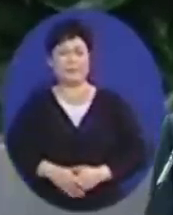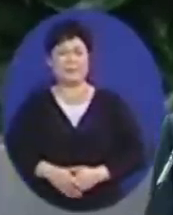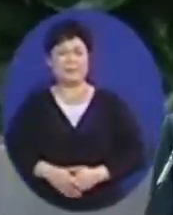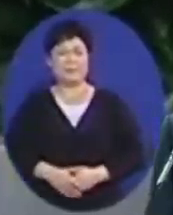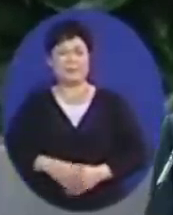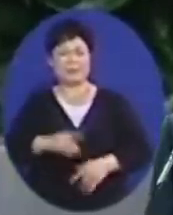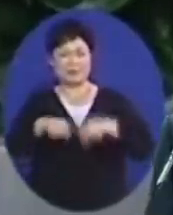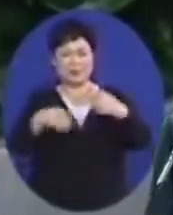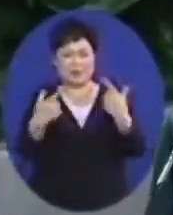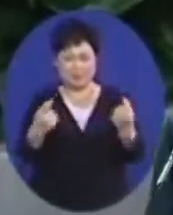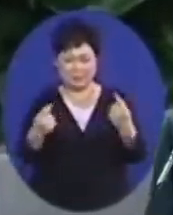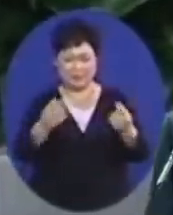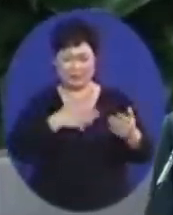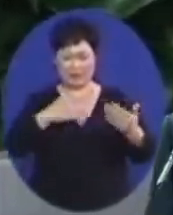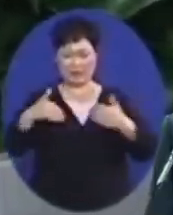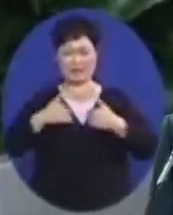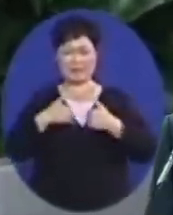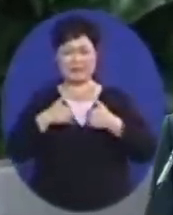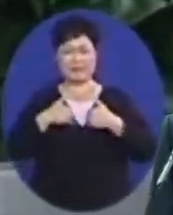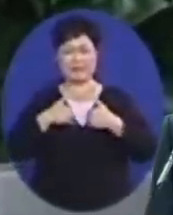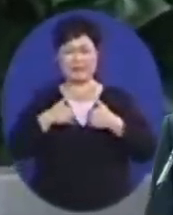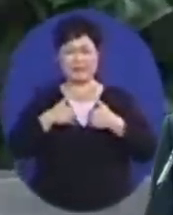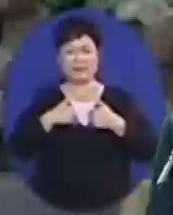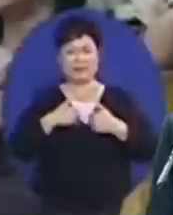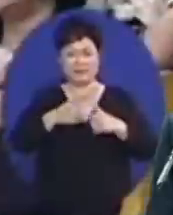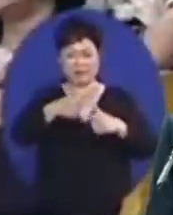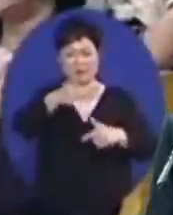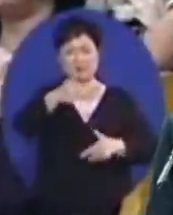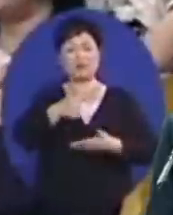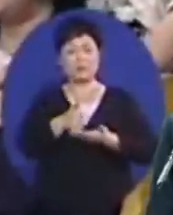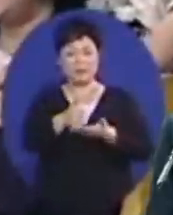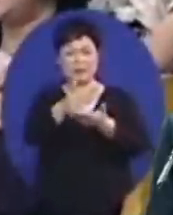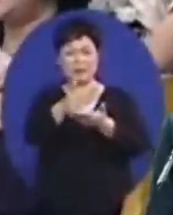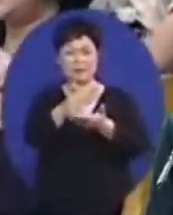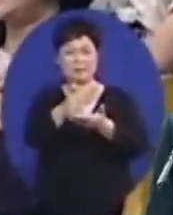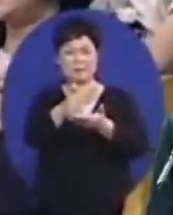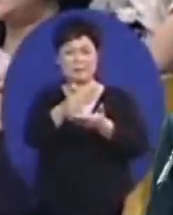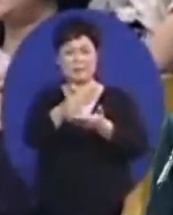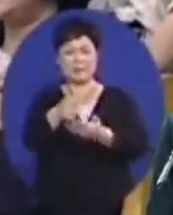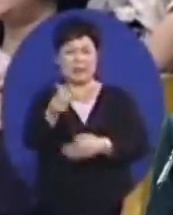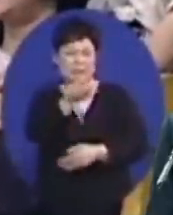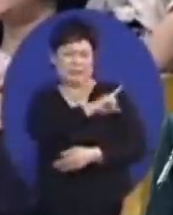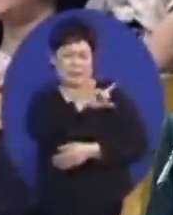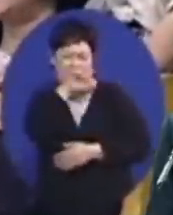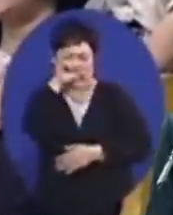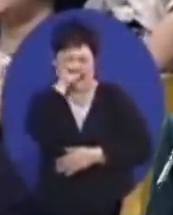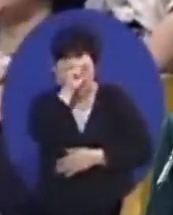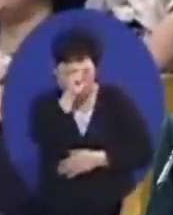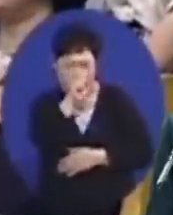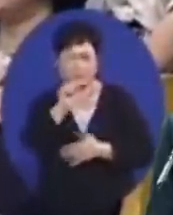한번 따라 말씀해주세요. 나에게는 예수님이 제일 좋은 친구입니다.